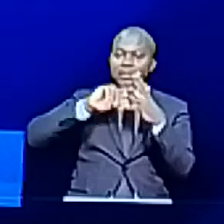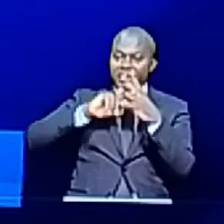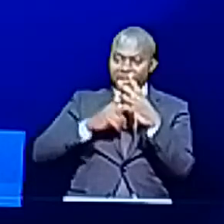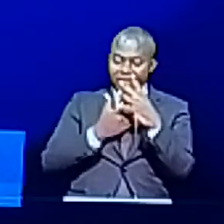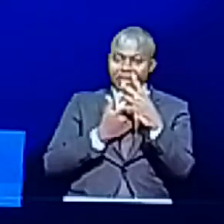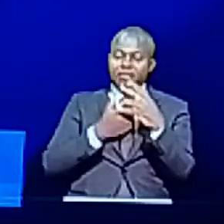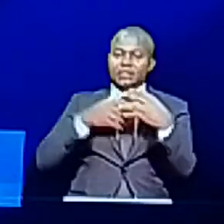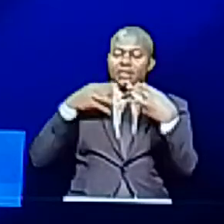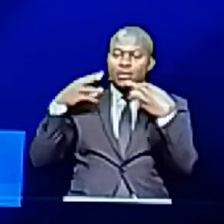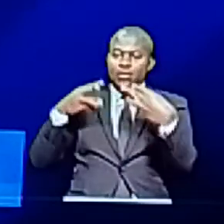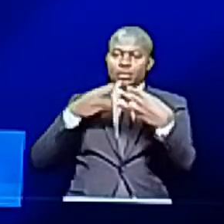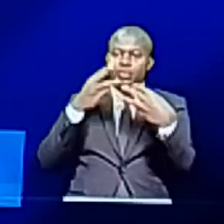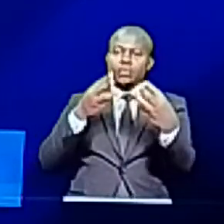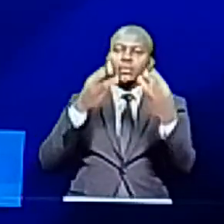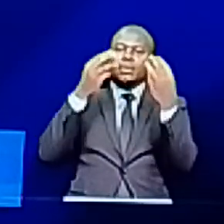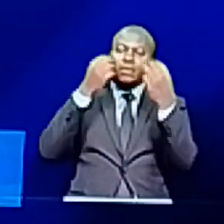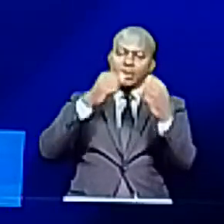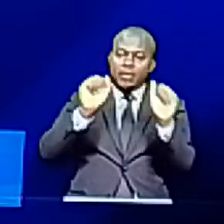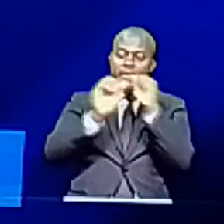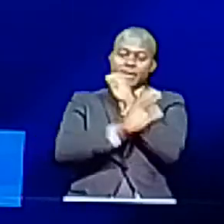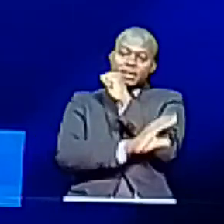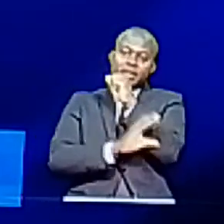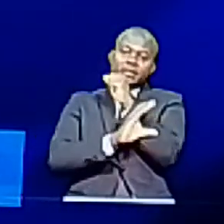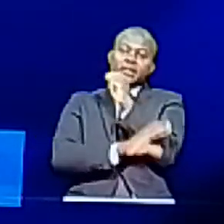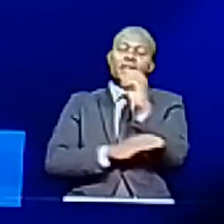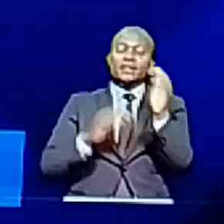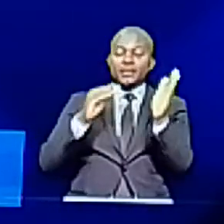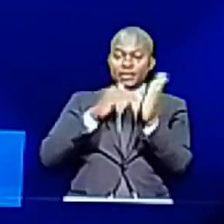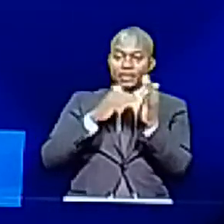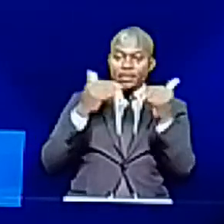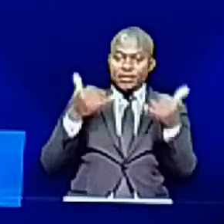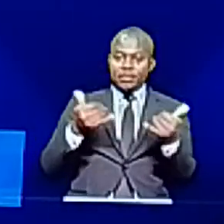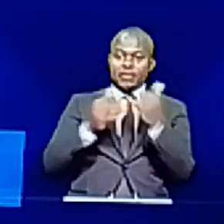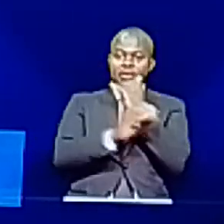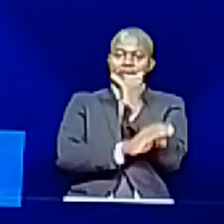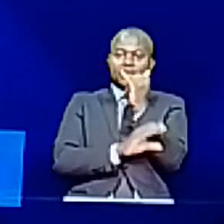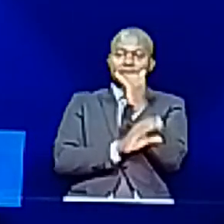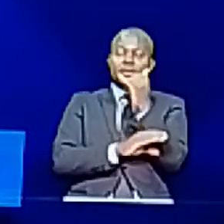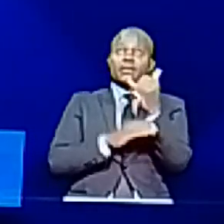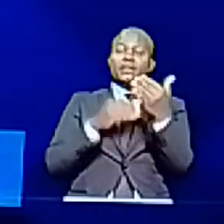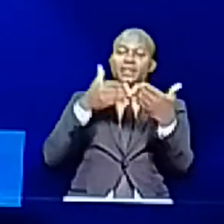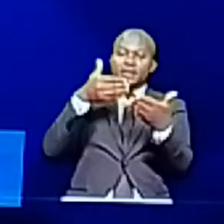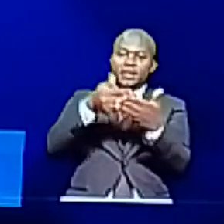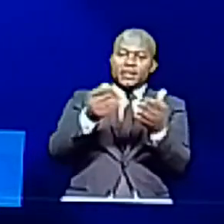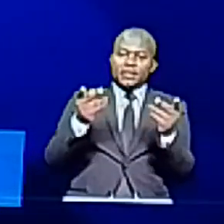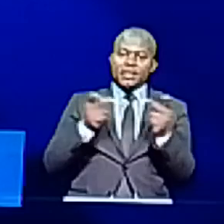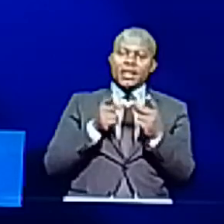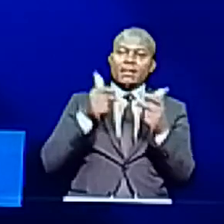rwo kubohora igihugu none igihugu kikaba kigeze aheza